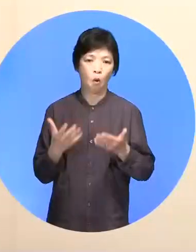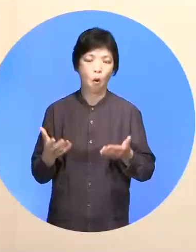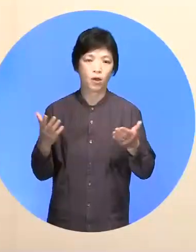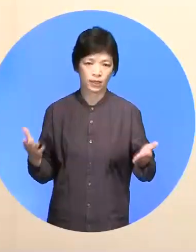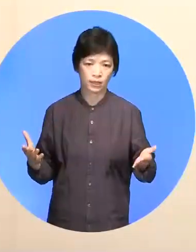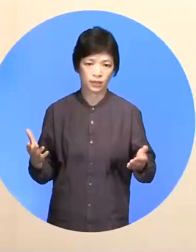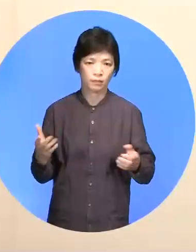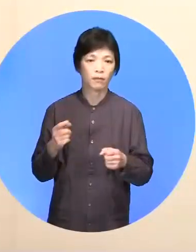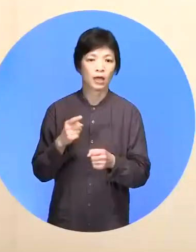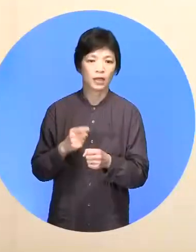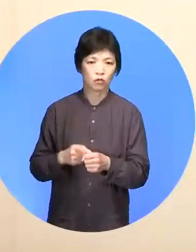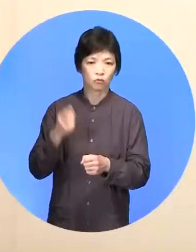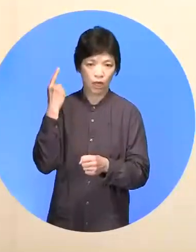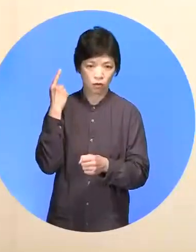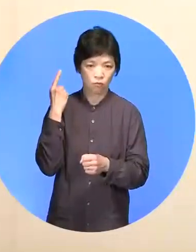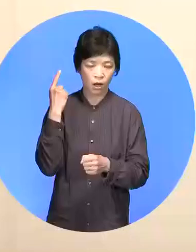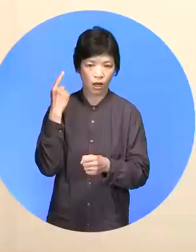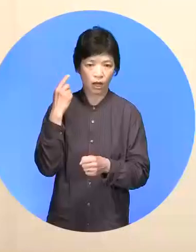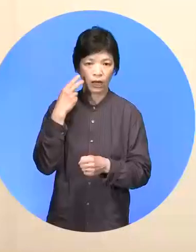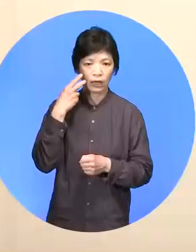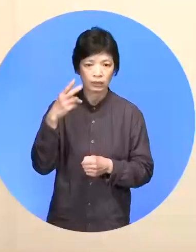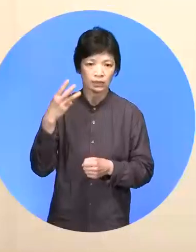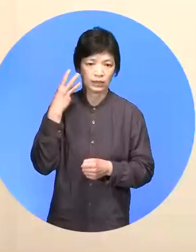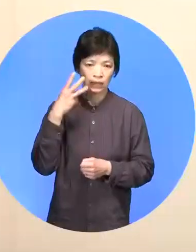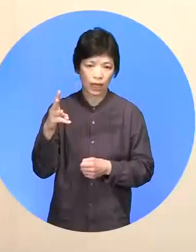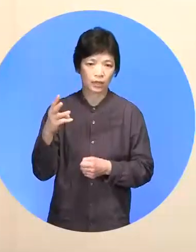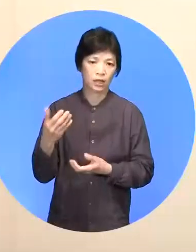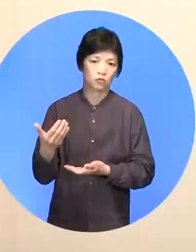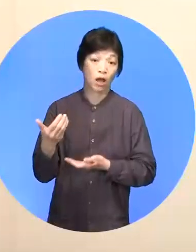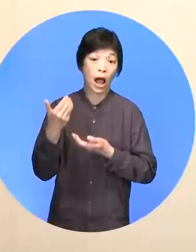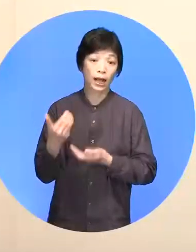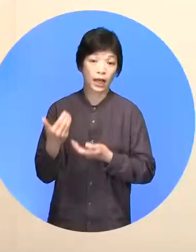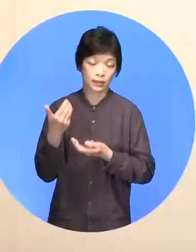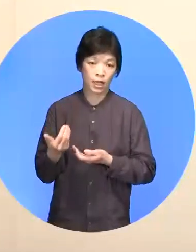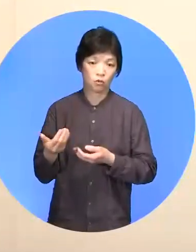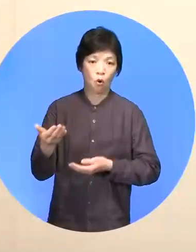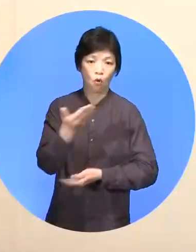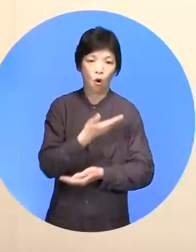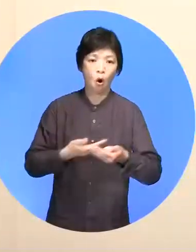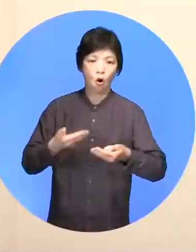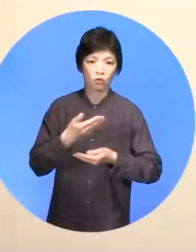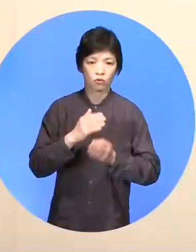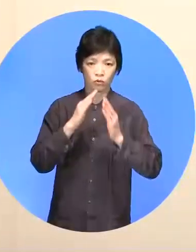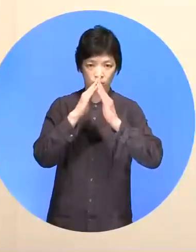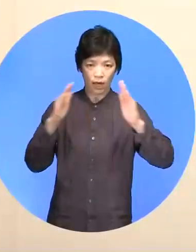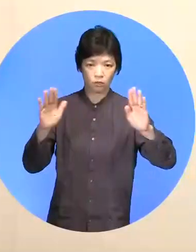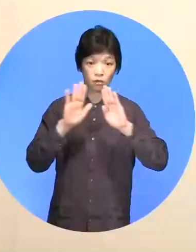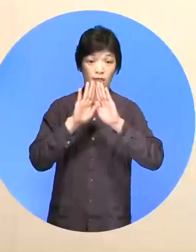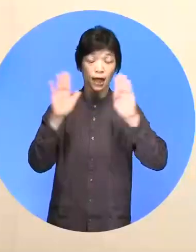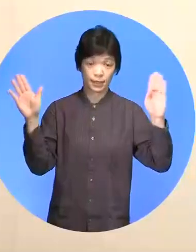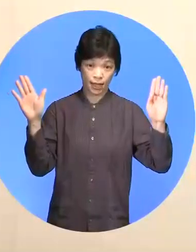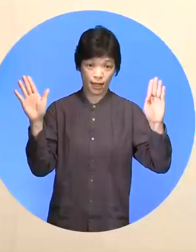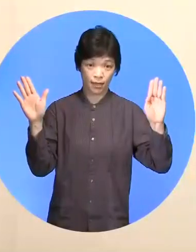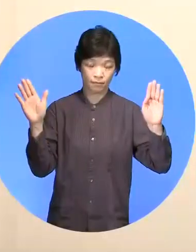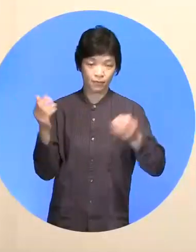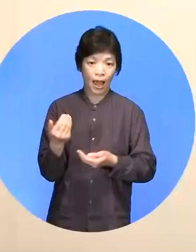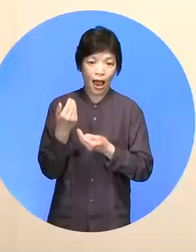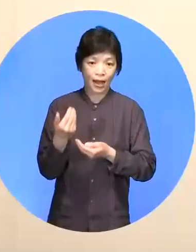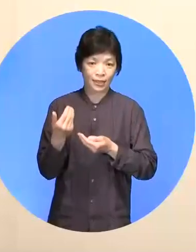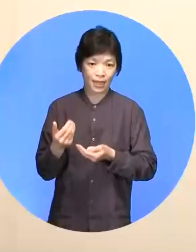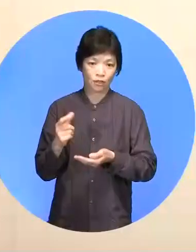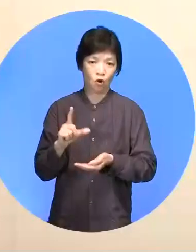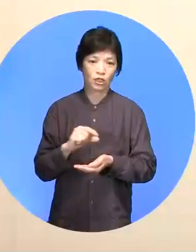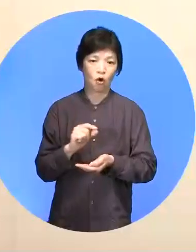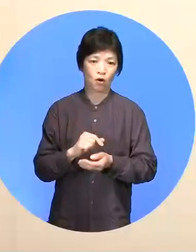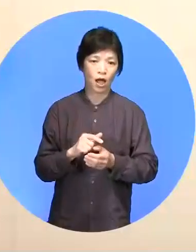に昨年は2、3ヶ月の赤ちゃんの交流会というのをさせていただいたので、すごくその赤ちゃんの利用が多かった